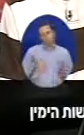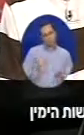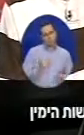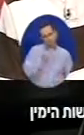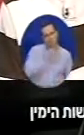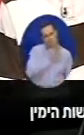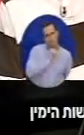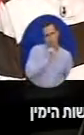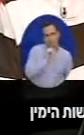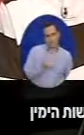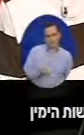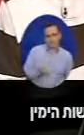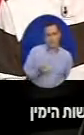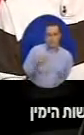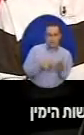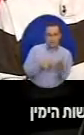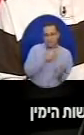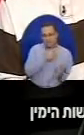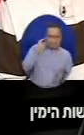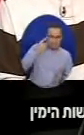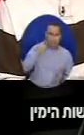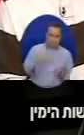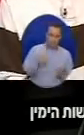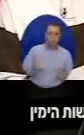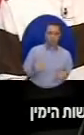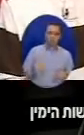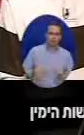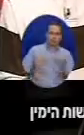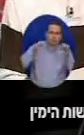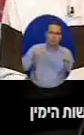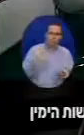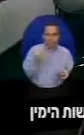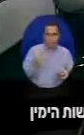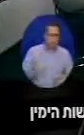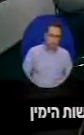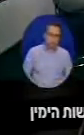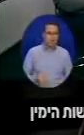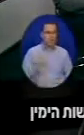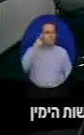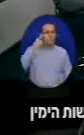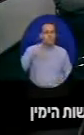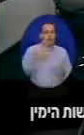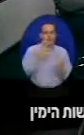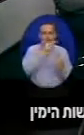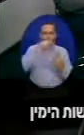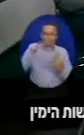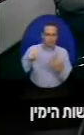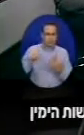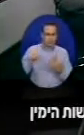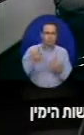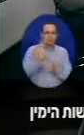לפרק. אז הוא מתרשם. אין, יש דחייה עכשיו של שבוע והוא ינסה לצאת מזה. לטעמי יש פה ארבעה שחקנים שמשחקים עם